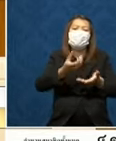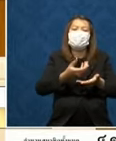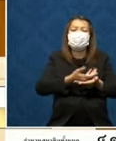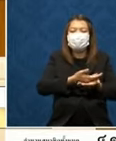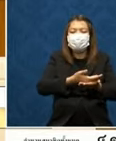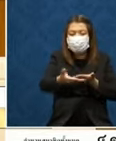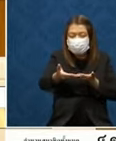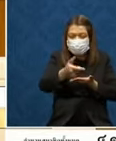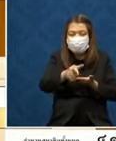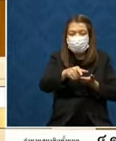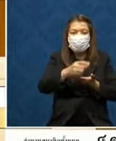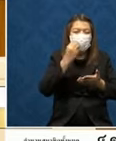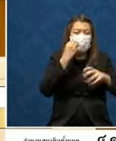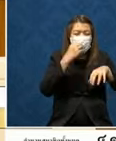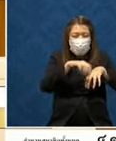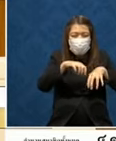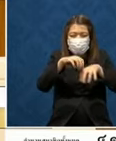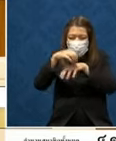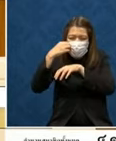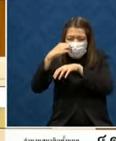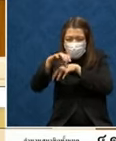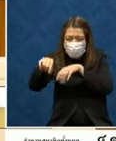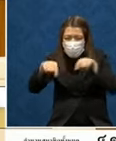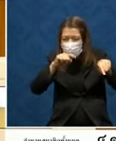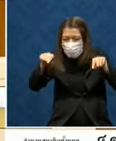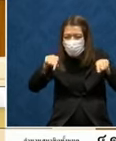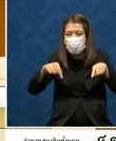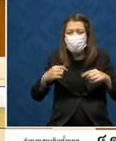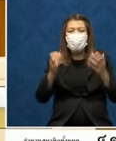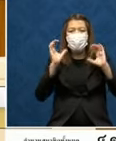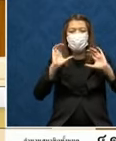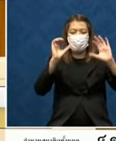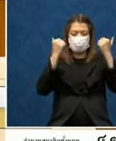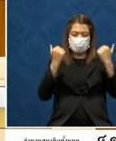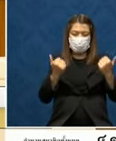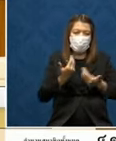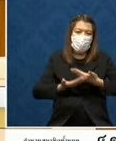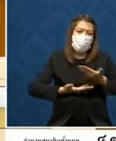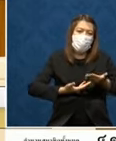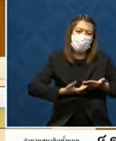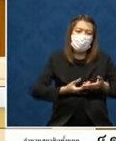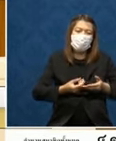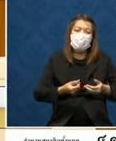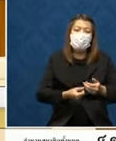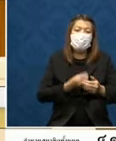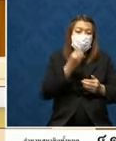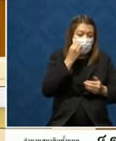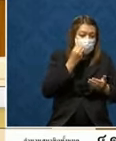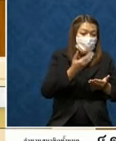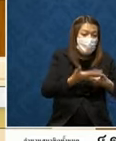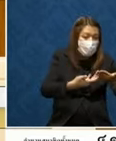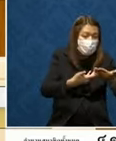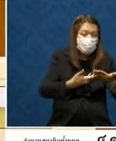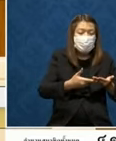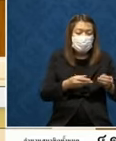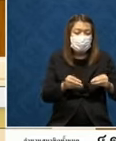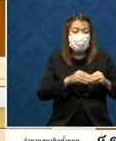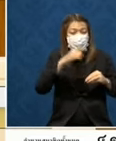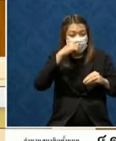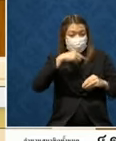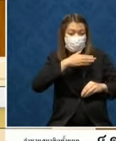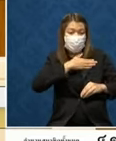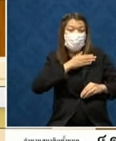นะยกหมู่บ้านหลายหมู่บ้านด้วยกันสำหรับรัฐบาลนี้ไม่มีแน่นอนนะครับในการขายบ้านและแถมสัญชาติให้เนี่ยไม่มีนะครับถ้าไปเช็ค